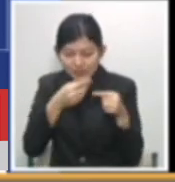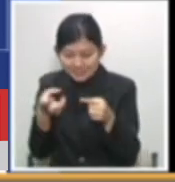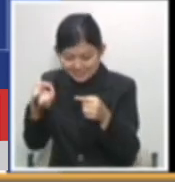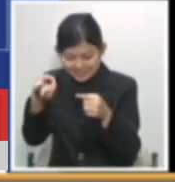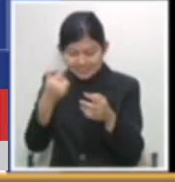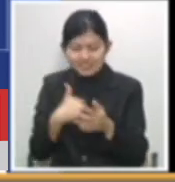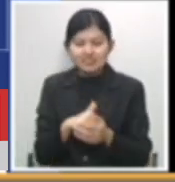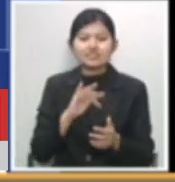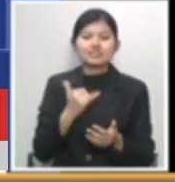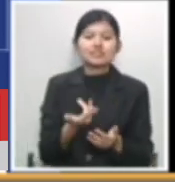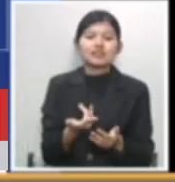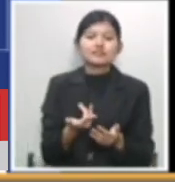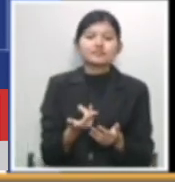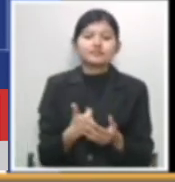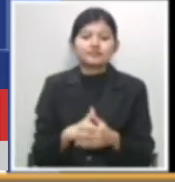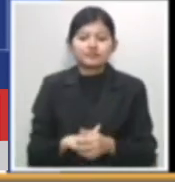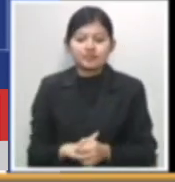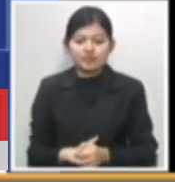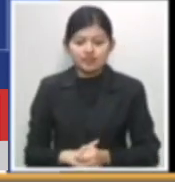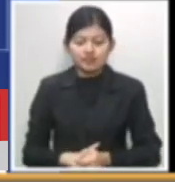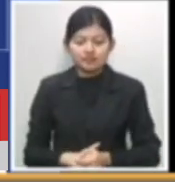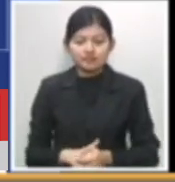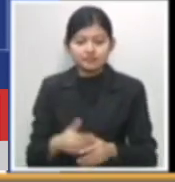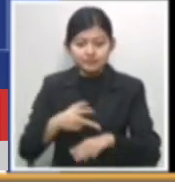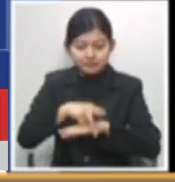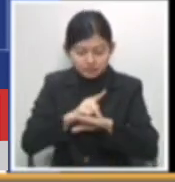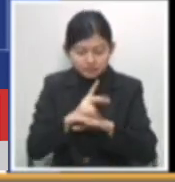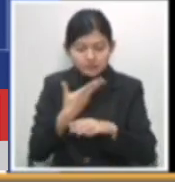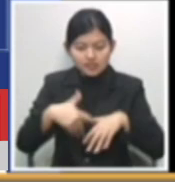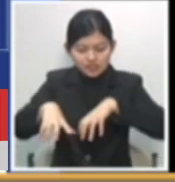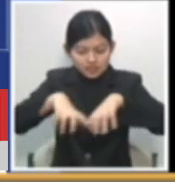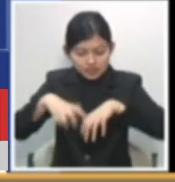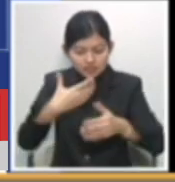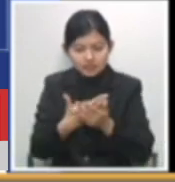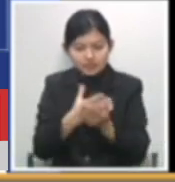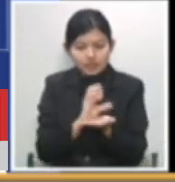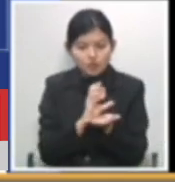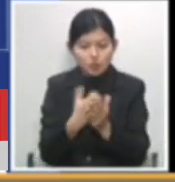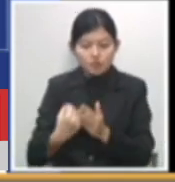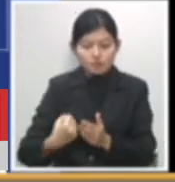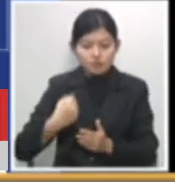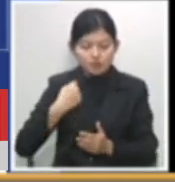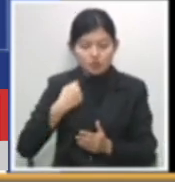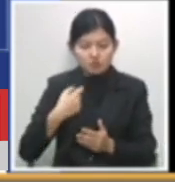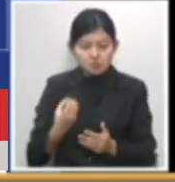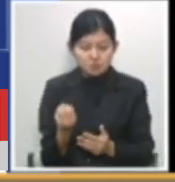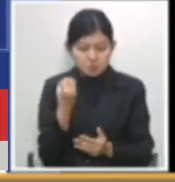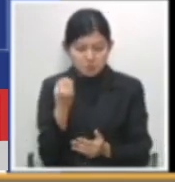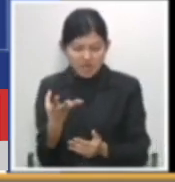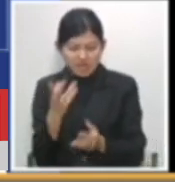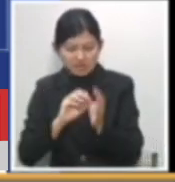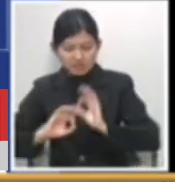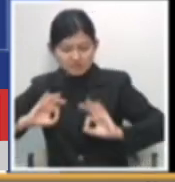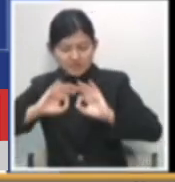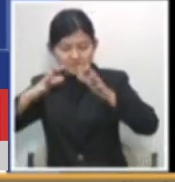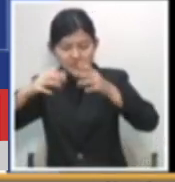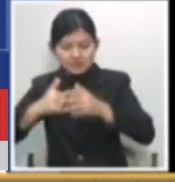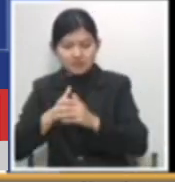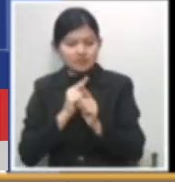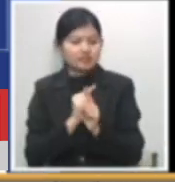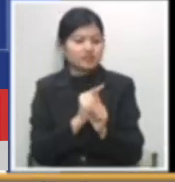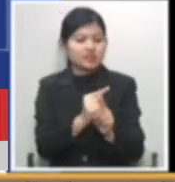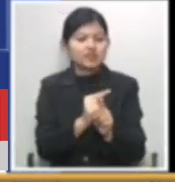จากสถานการณ์ดังกล่าวของท่านประธานรวมไปถึงการจัดสรรงบประมาณความมั่นคงที่มากเกินไปเกินความจำเป็นไม่ถูกต้องตามสถาน